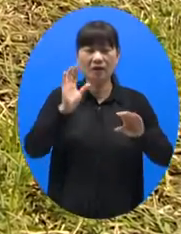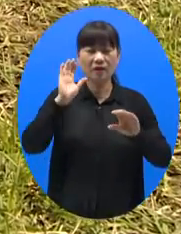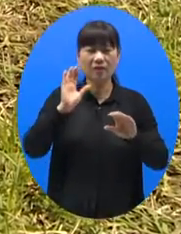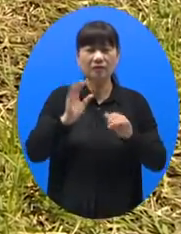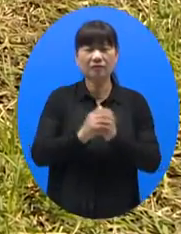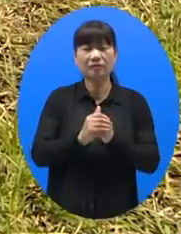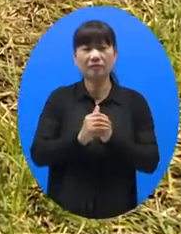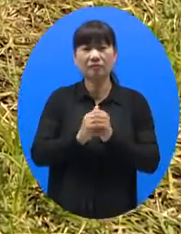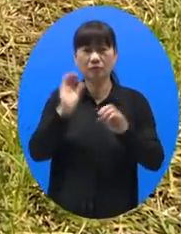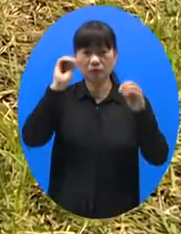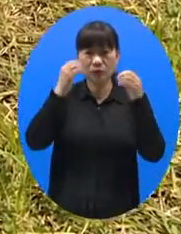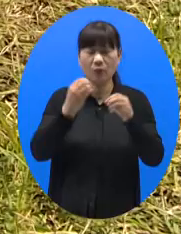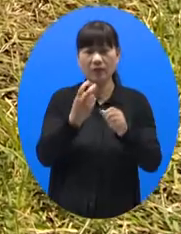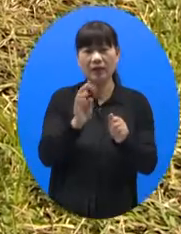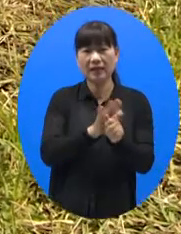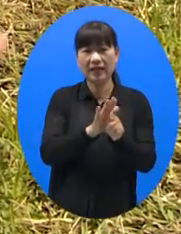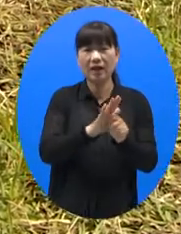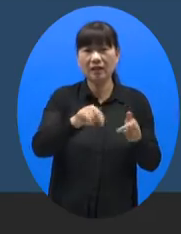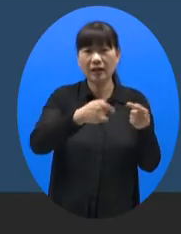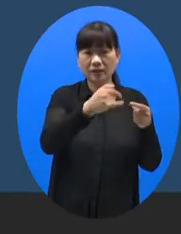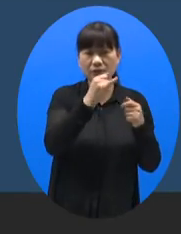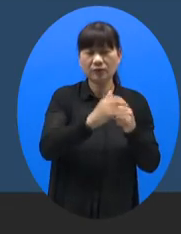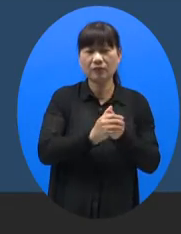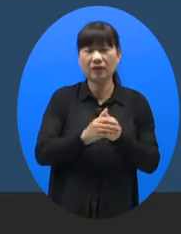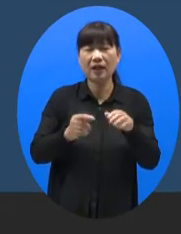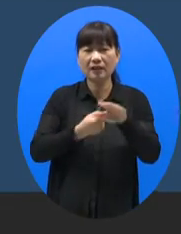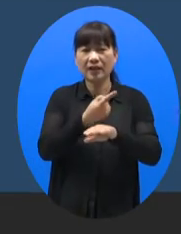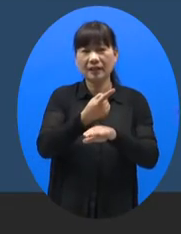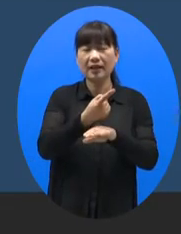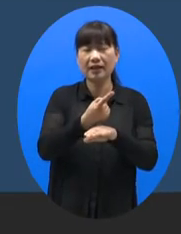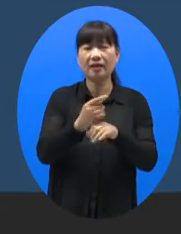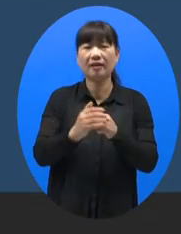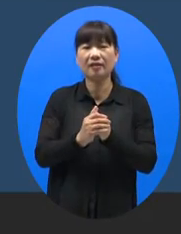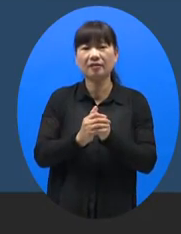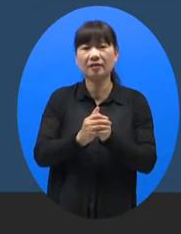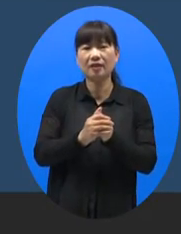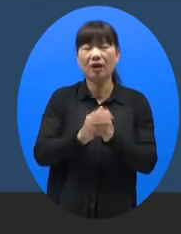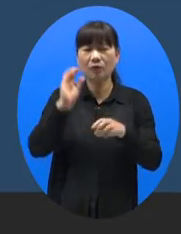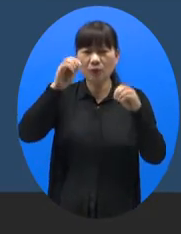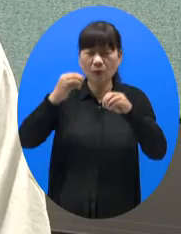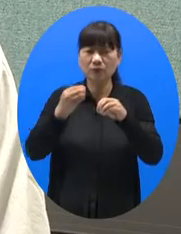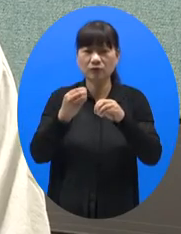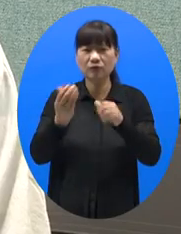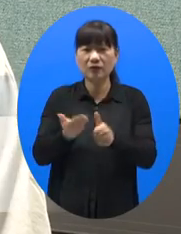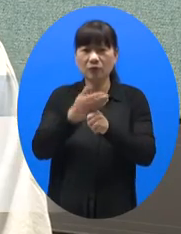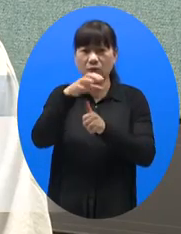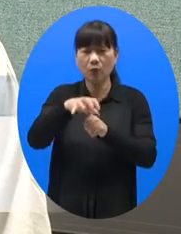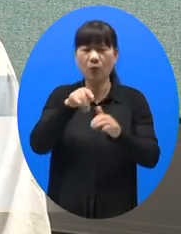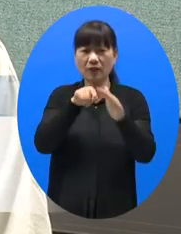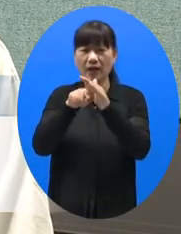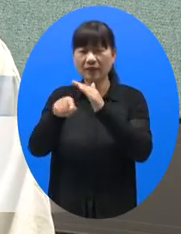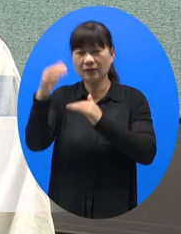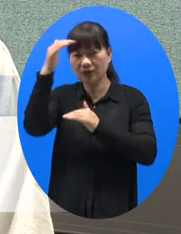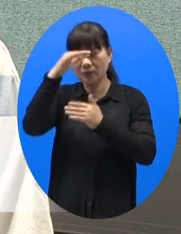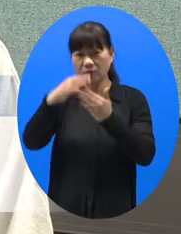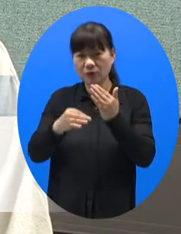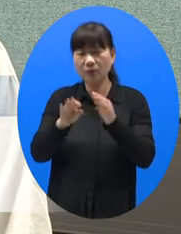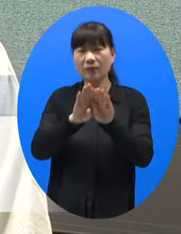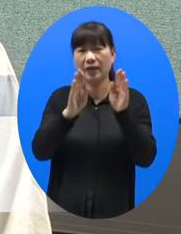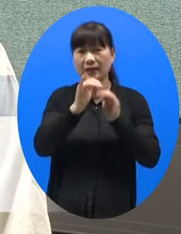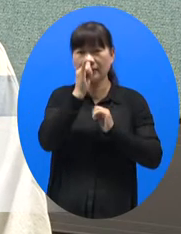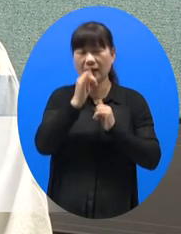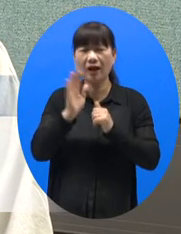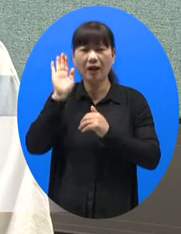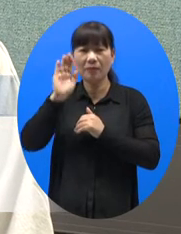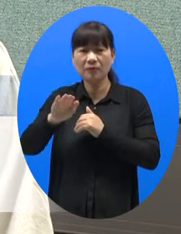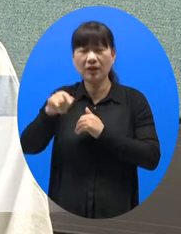야생동물 학교 생태학습장 견학을 할 수 있는 프로그램도 개설했습니다 앞으로 경기도 동물보호